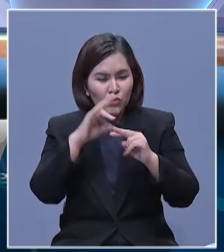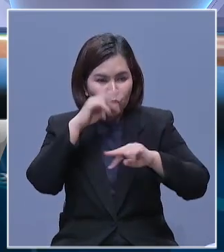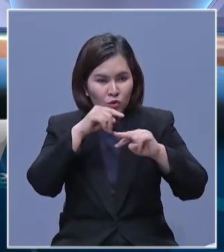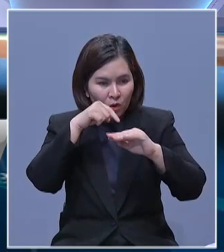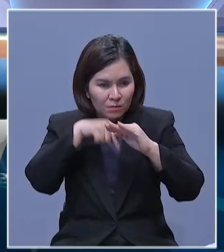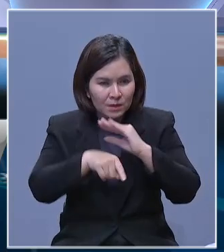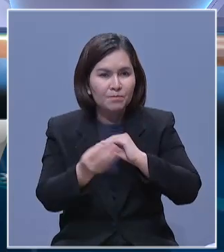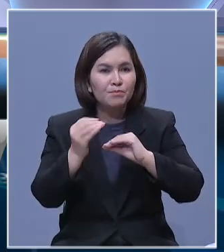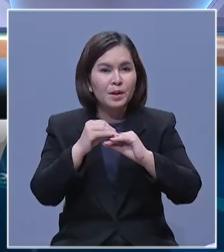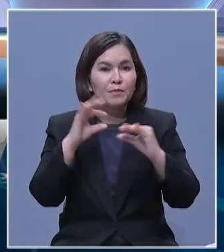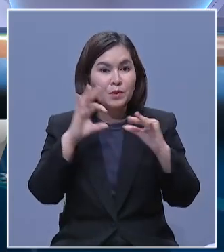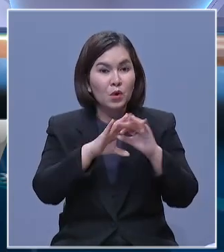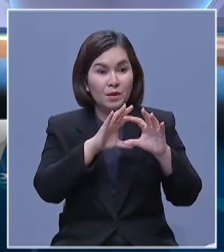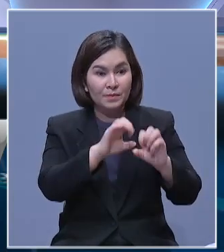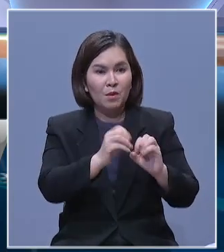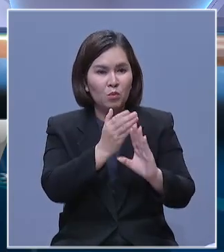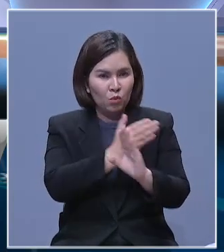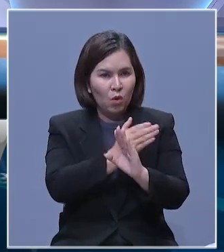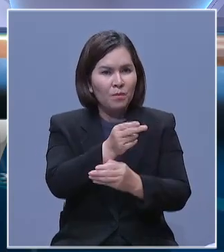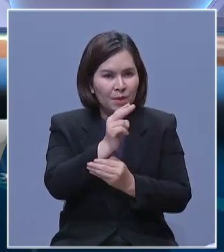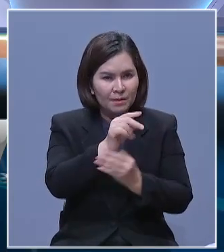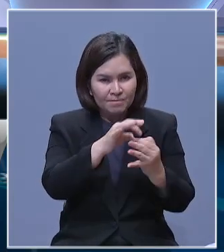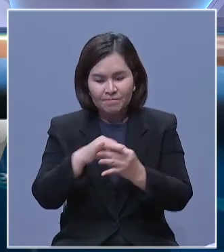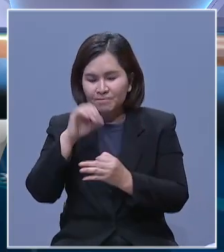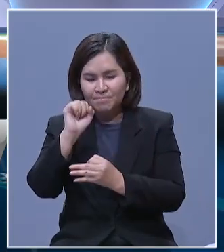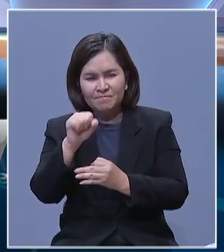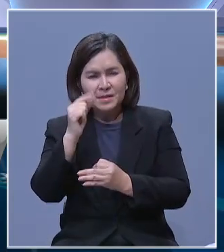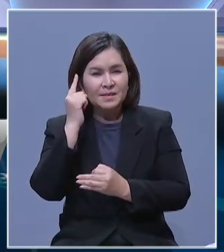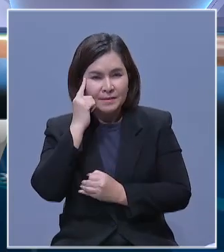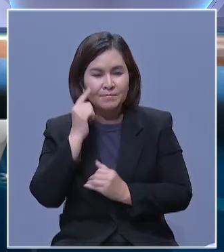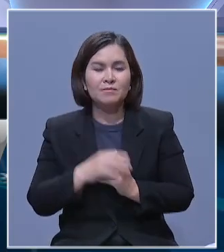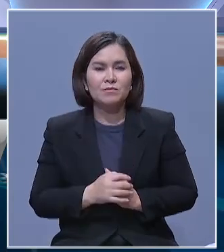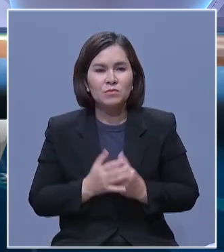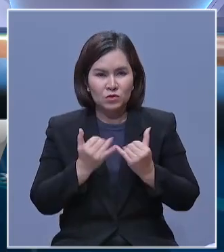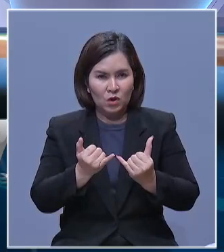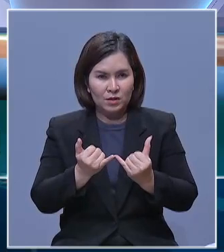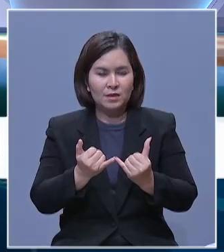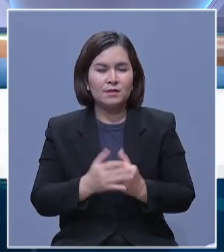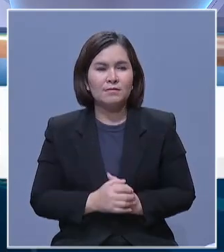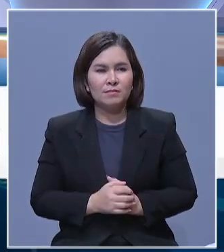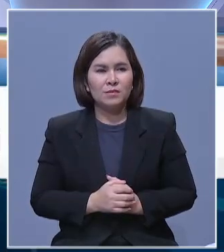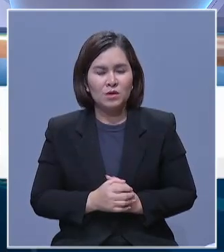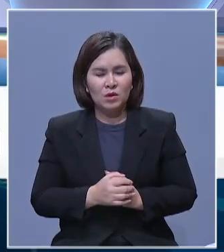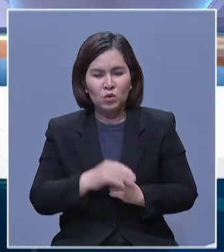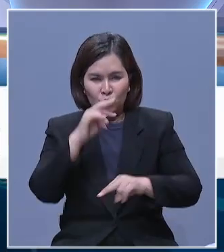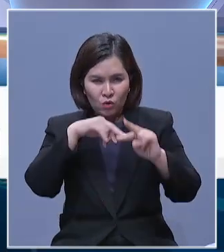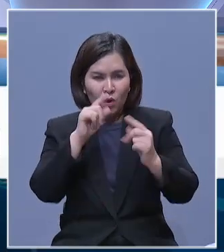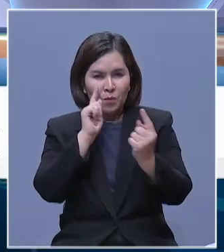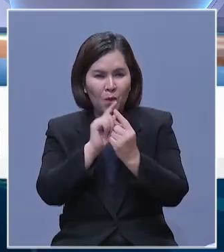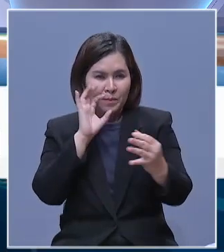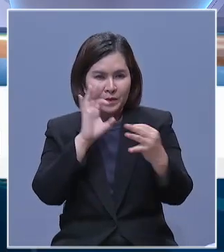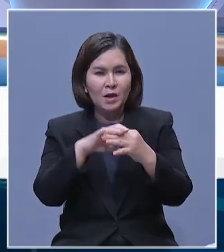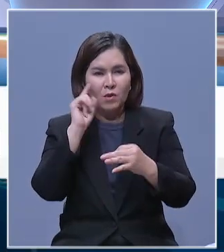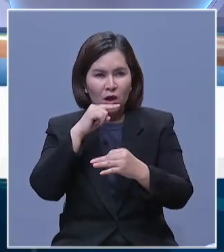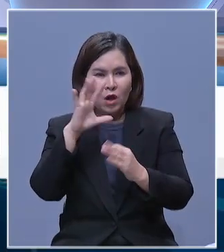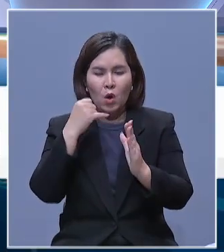ผลเรื่องของการจับกุมผู้ที่ขายอาวุธปืนหรือไม่ท่านก็บอกว่าณตอนนี้ถ้าเรื่องเนี้ยมันสาวไปถึงใครที่มีความผิดก็